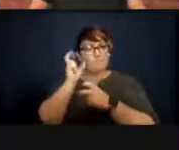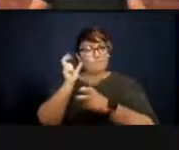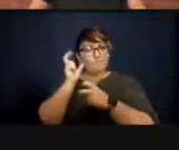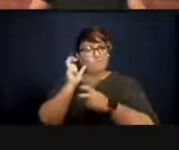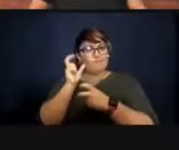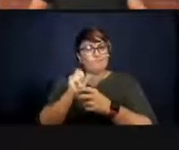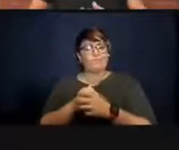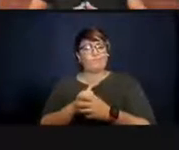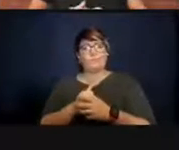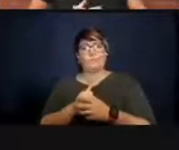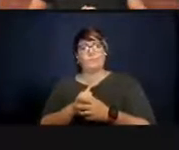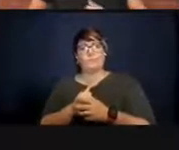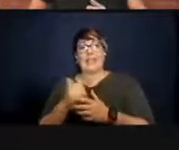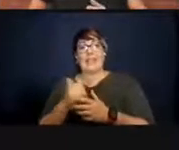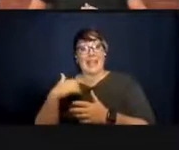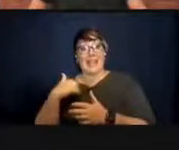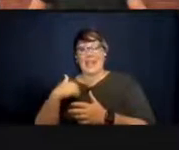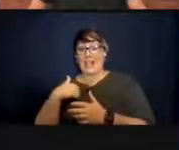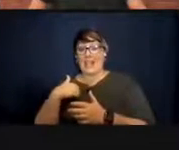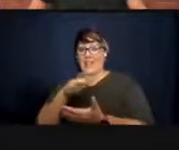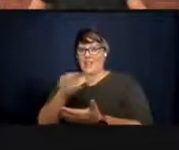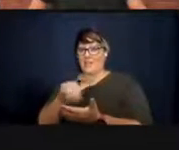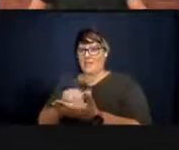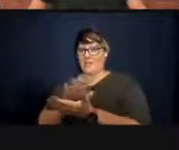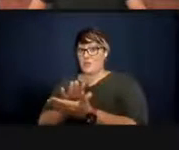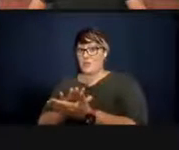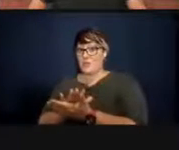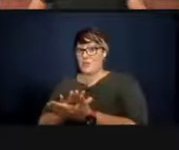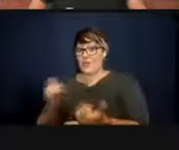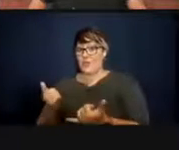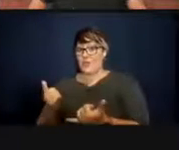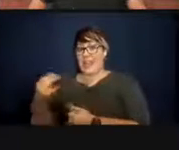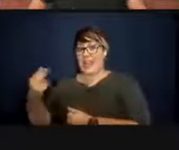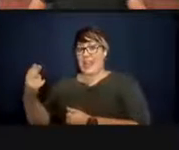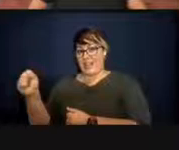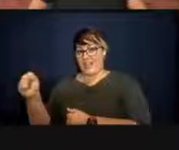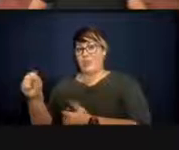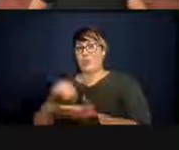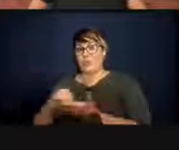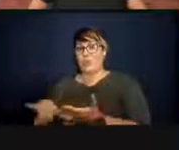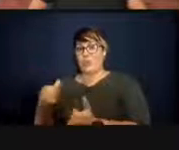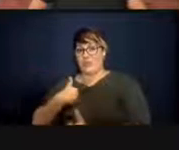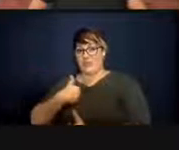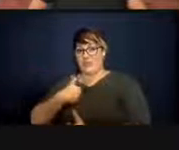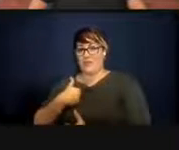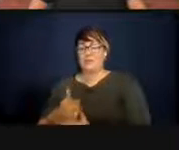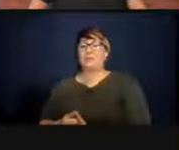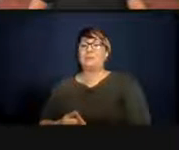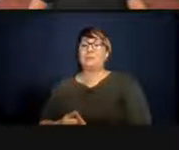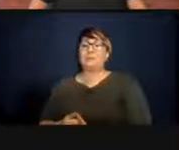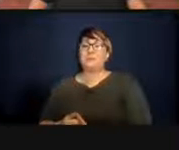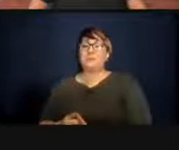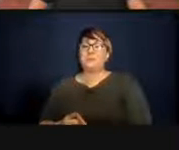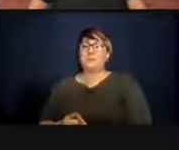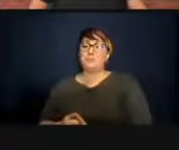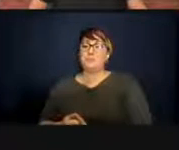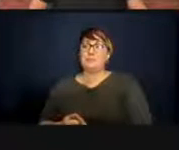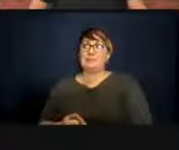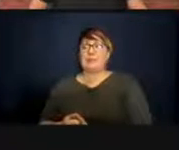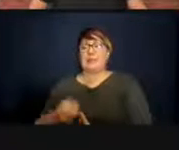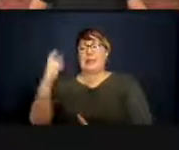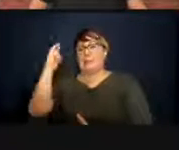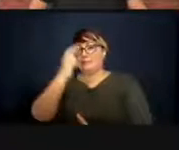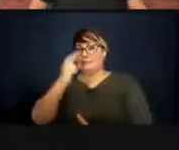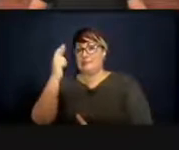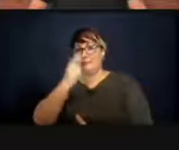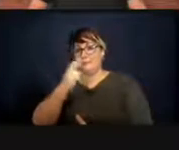يثيرني أن أستمع إلى ما قدموه، لأن لدي فتاة في المتوسطة الآن،